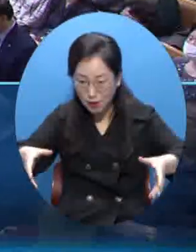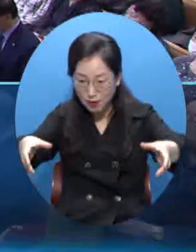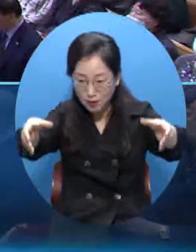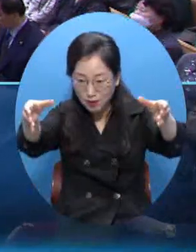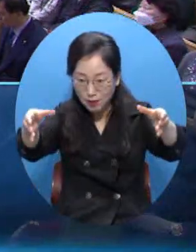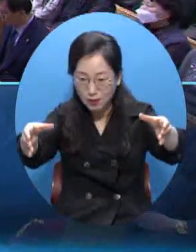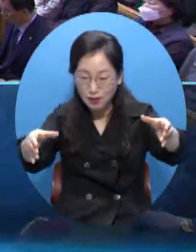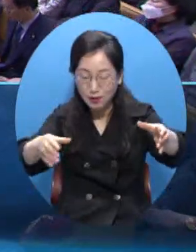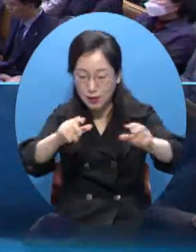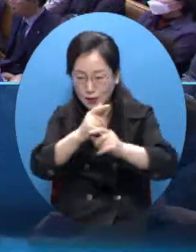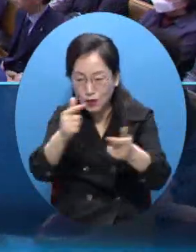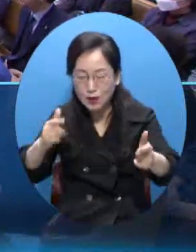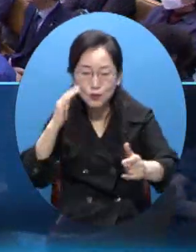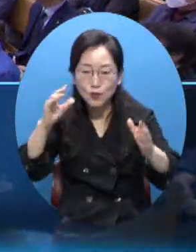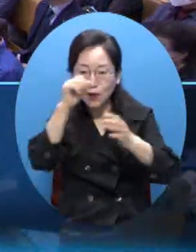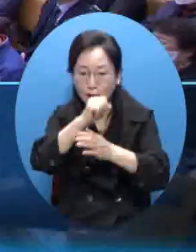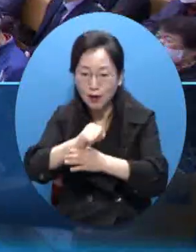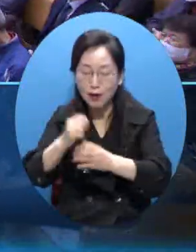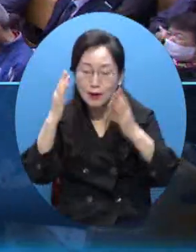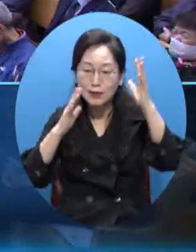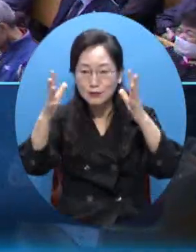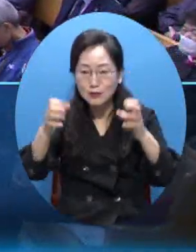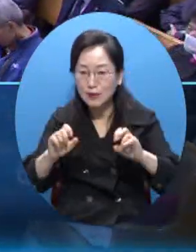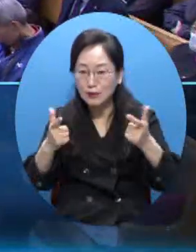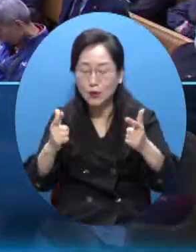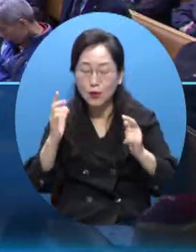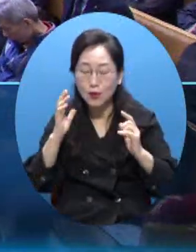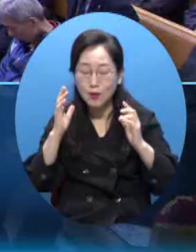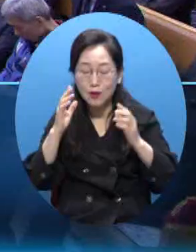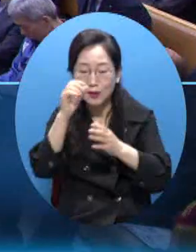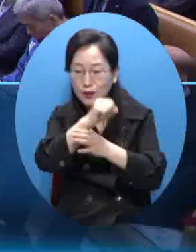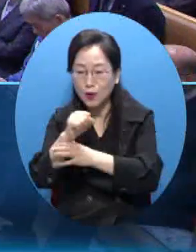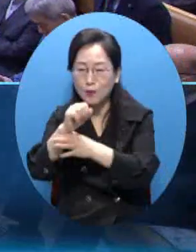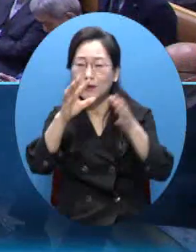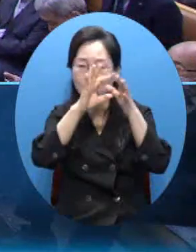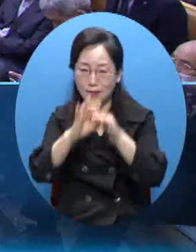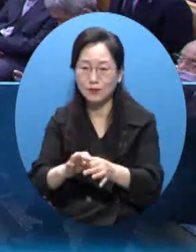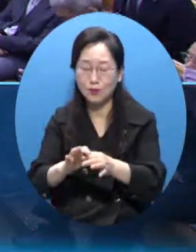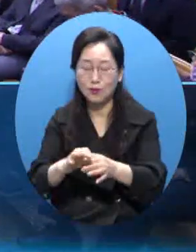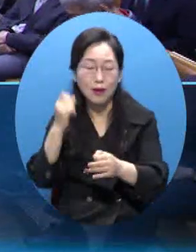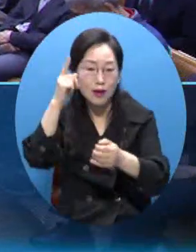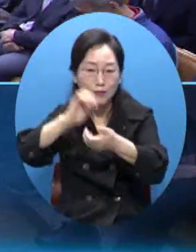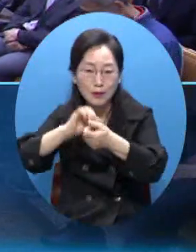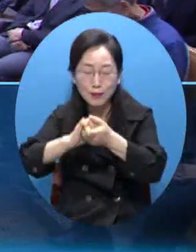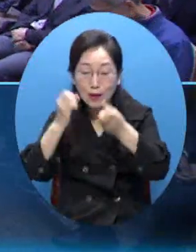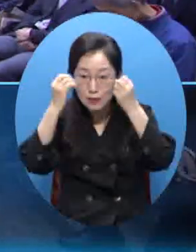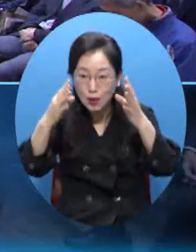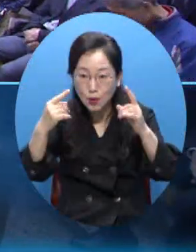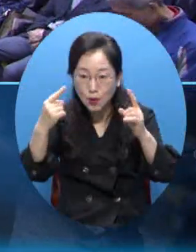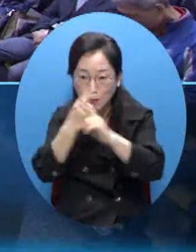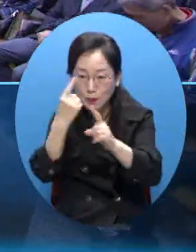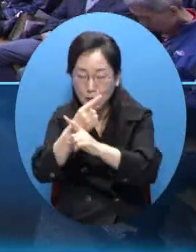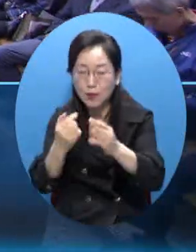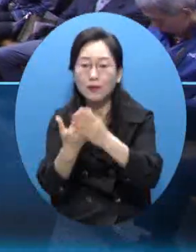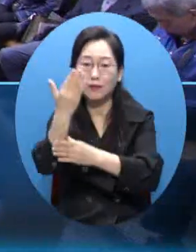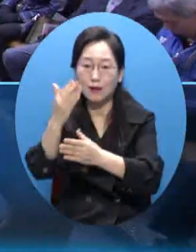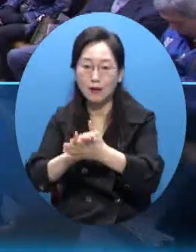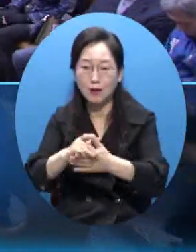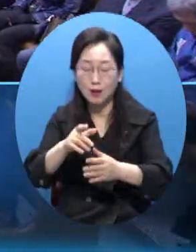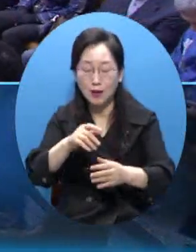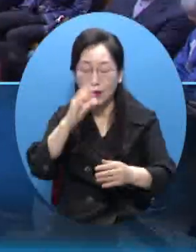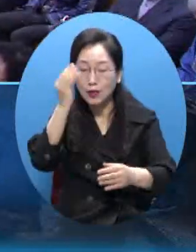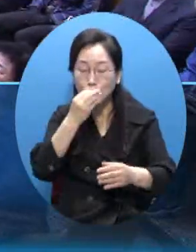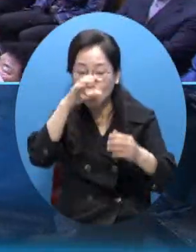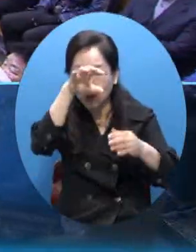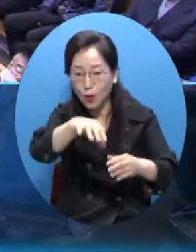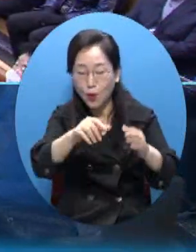자라서 그 잎이 시들지 아니하며 열매가 끊이지 아니하고 달마다 새 열매를 맺으리니 그 물이 성소를 통하여 나옵니다. 그 열매는